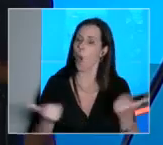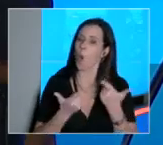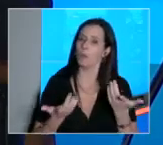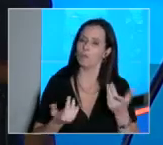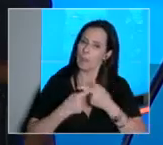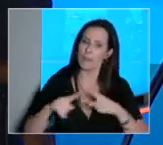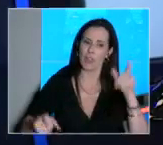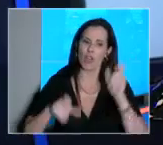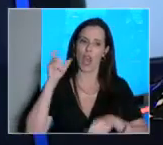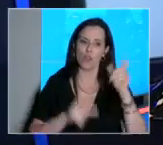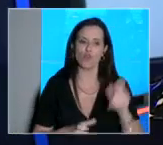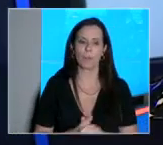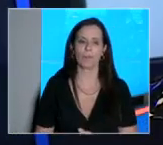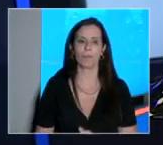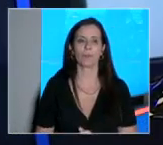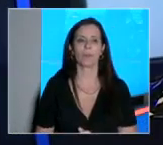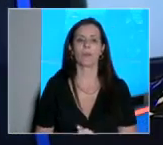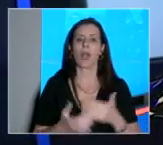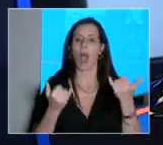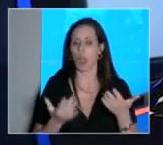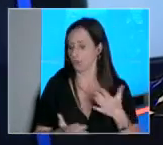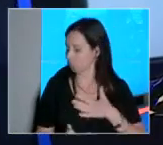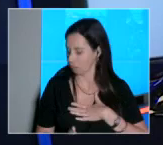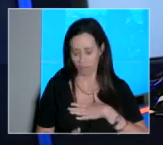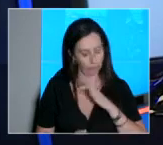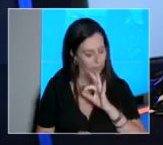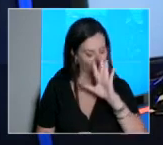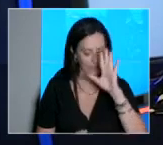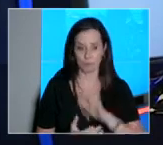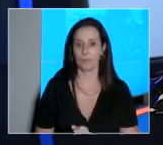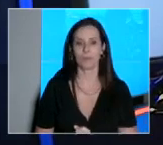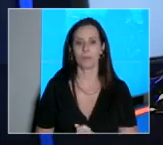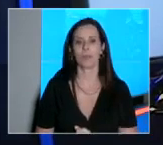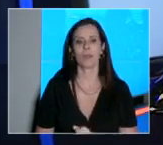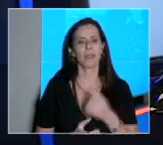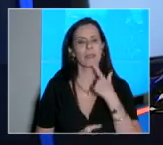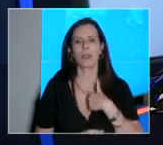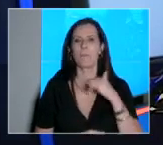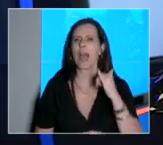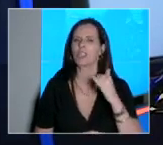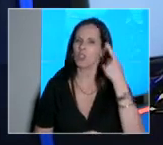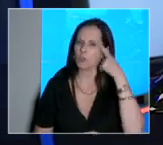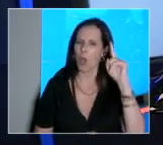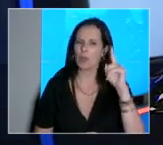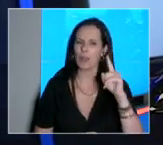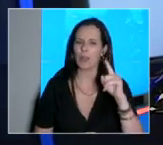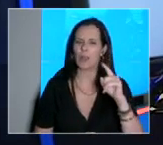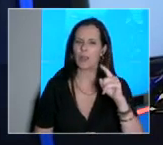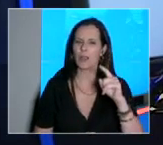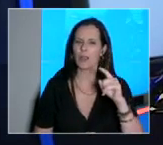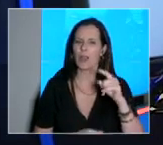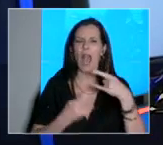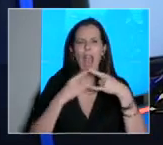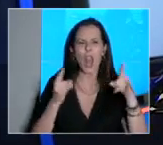שחוגגים את המגוון הזה. אוקיי, אז עכשיו, בסדר, אני איתך, מרב. ספרי לנו מה זה יוזמת חלון להר ציון, לפני שאני